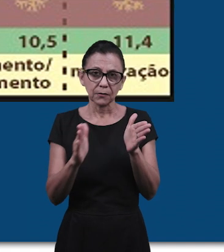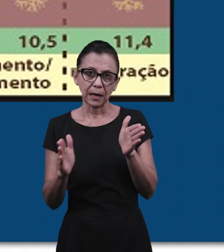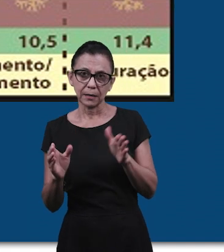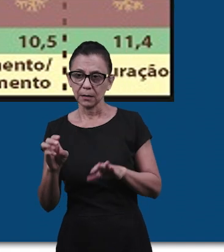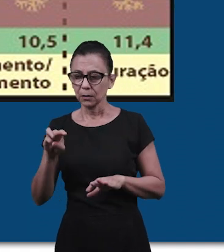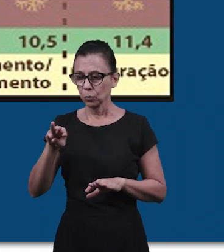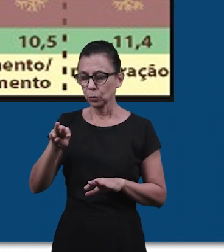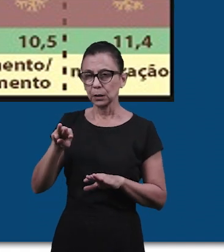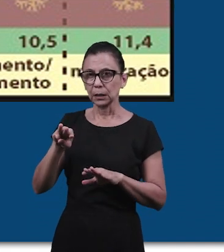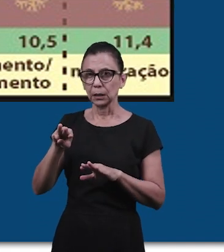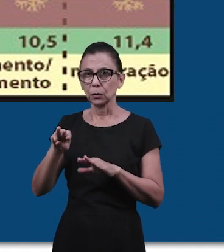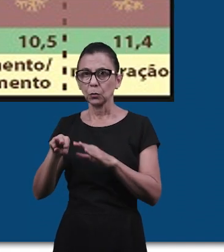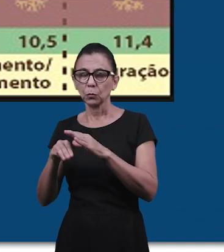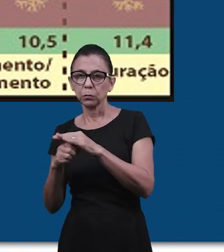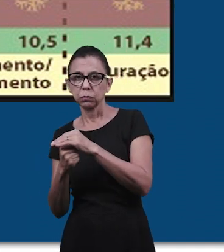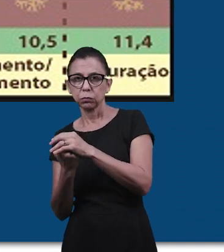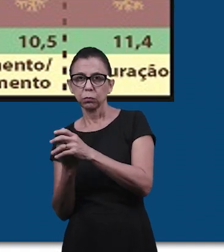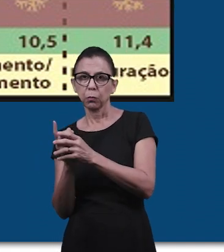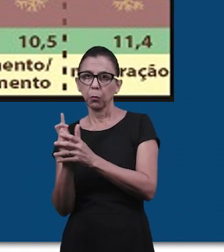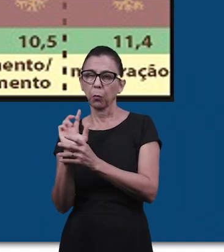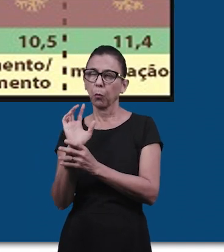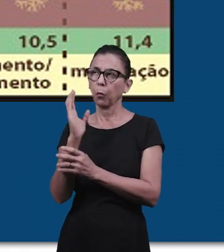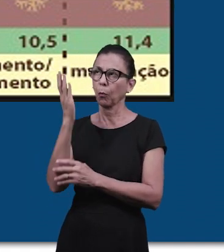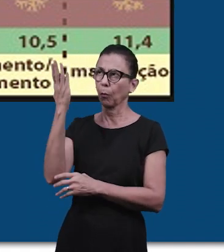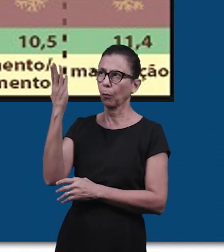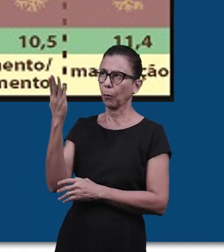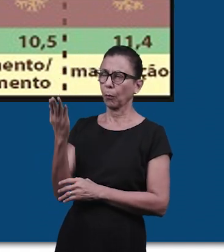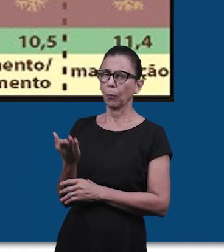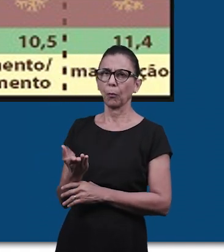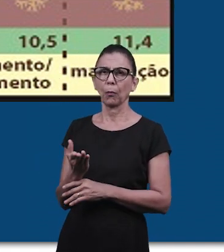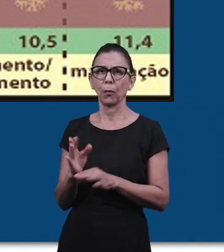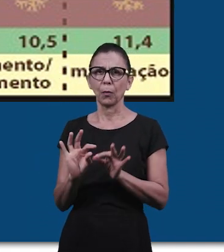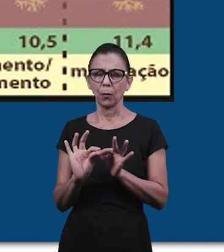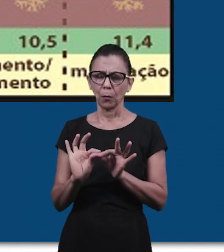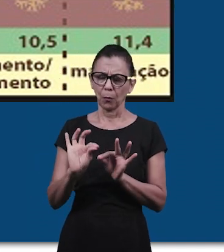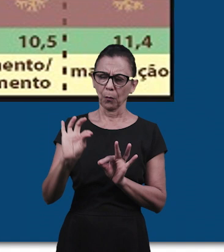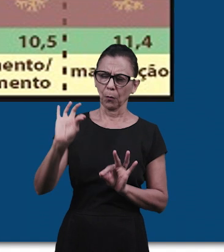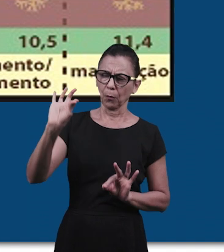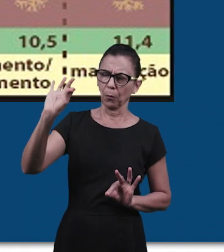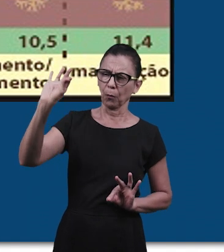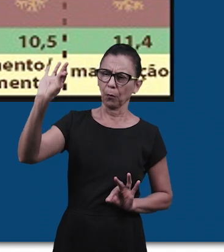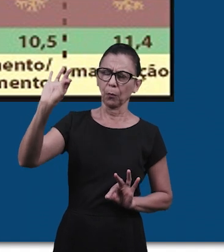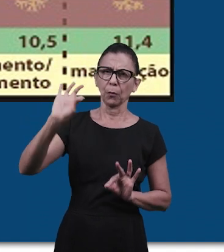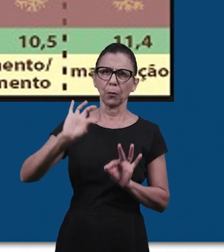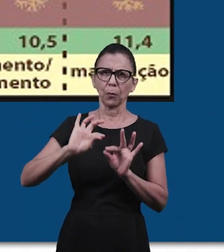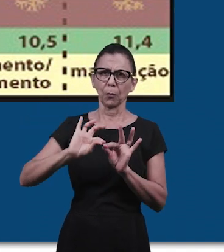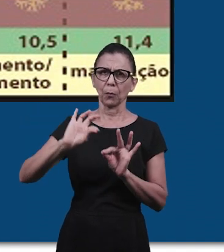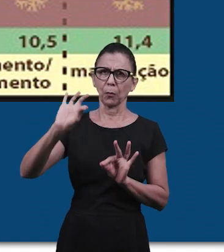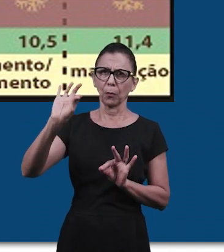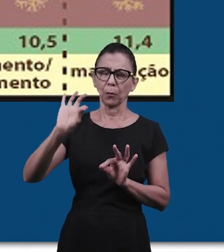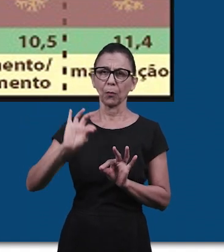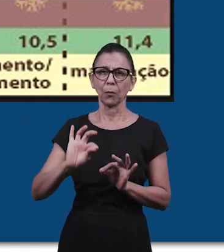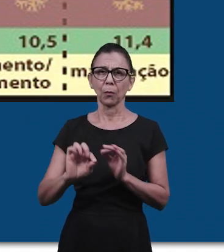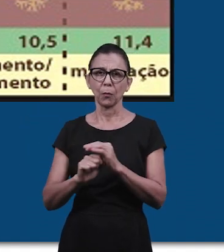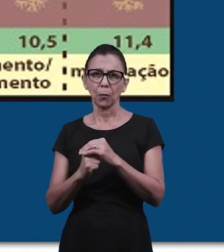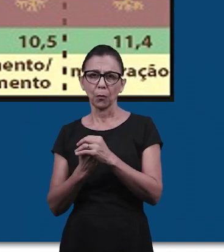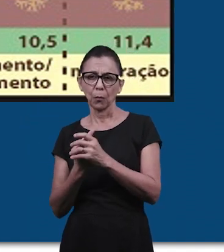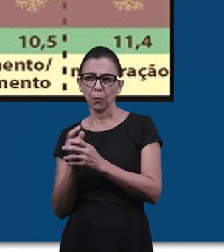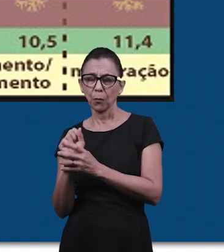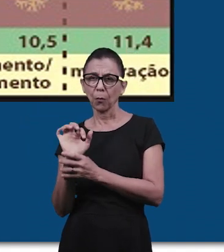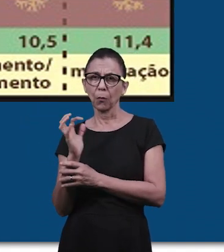blé. Donc, vous voyez l'affilement, l'allongement, donc la florescence